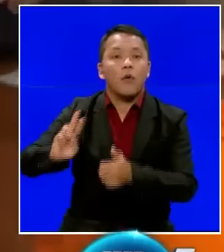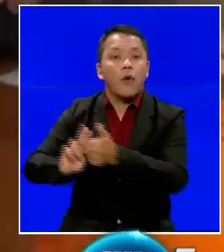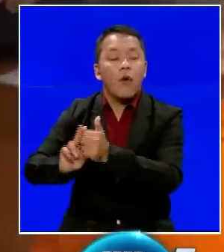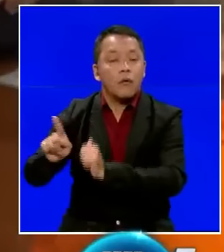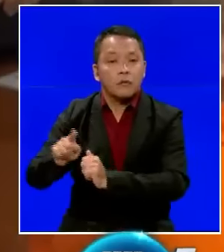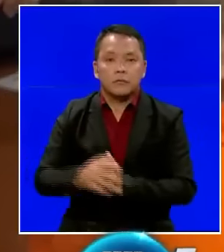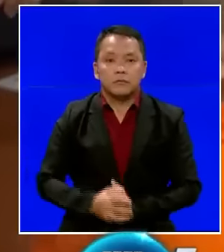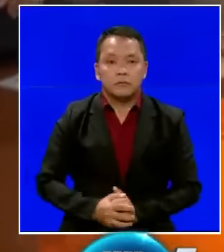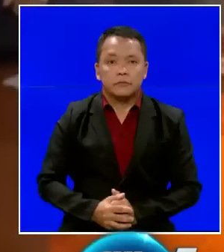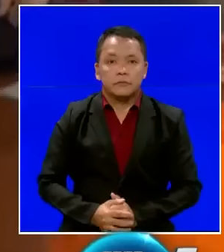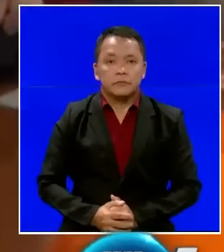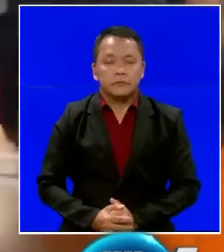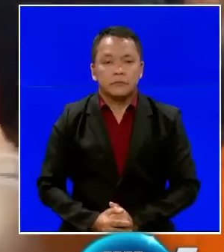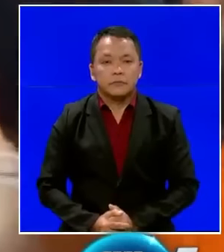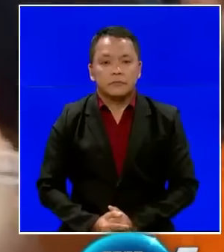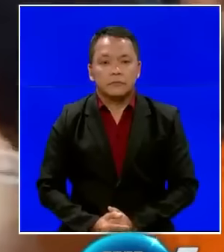งษ์